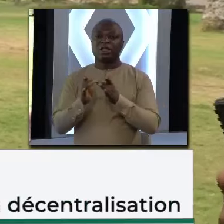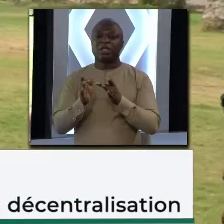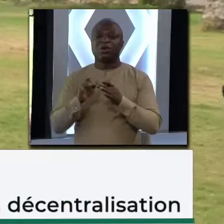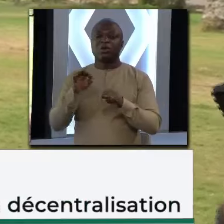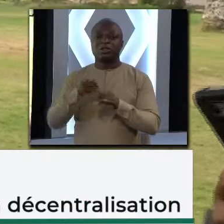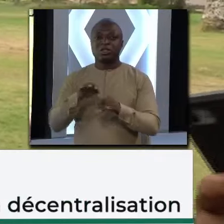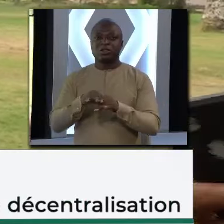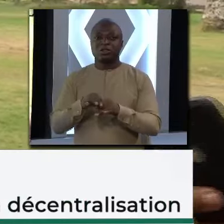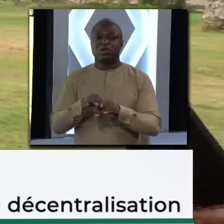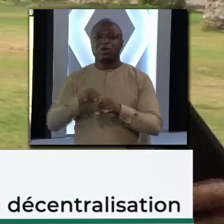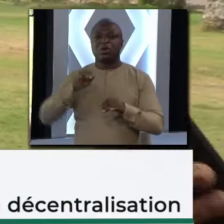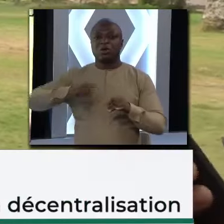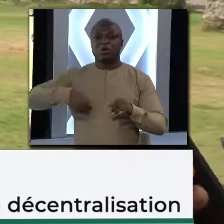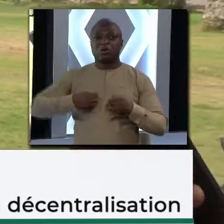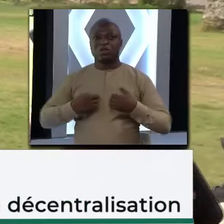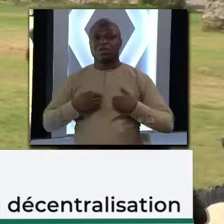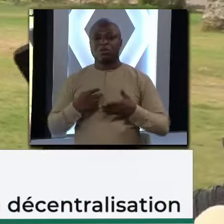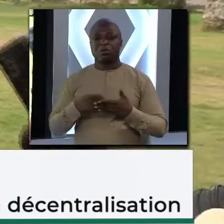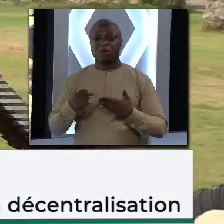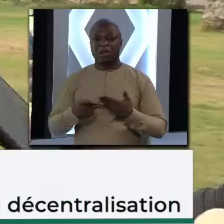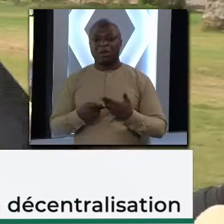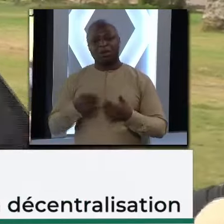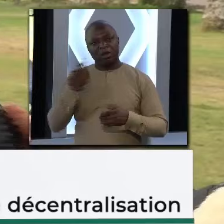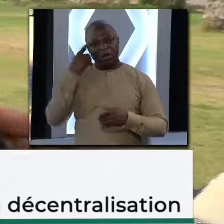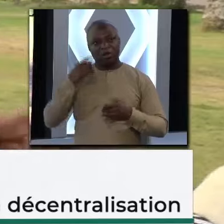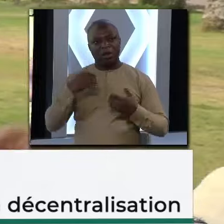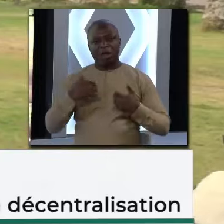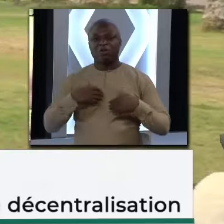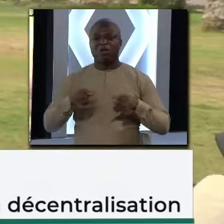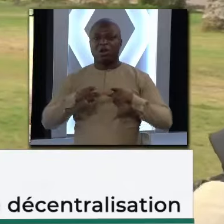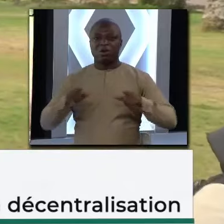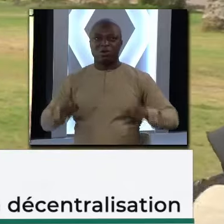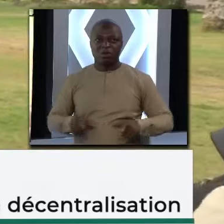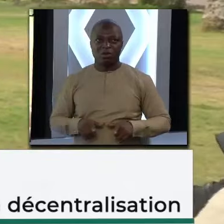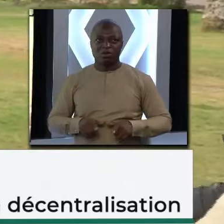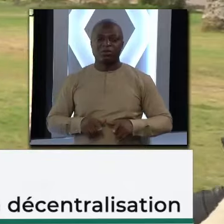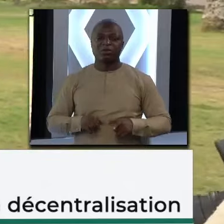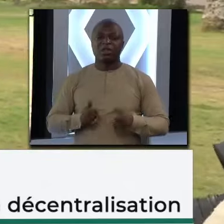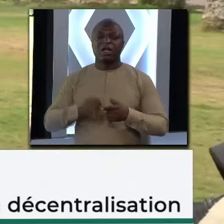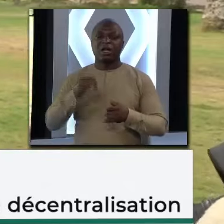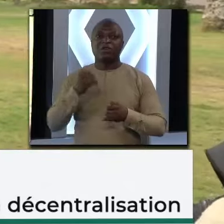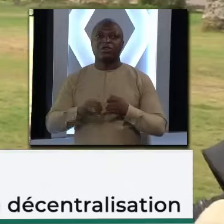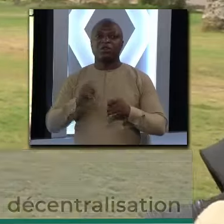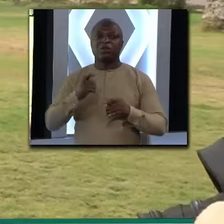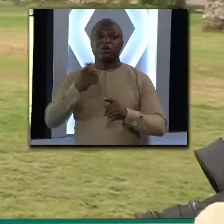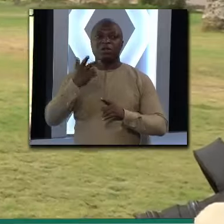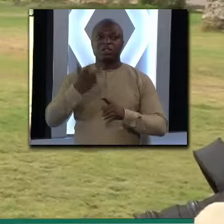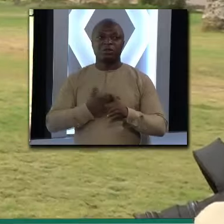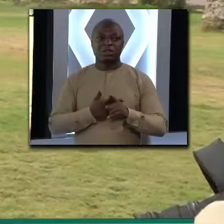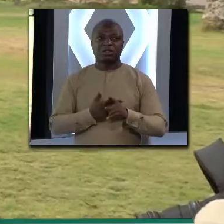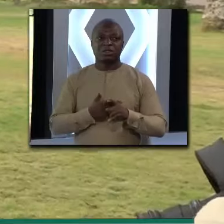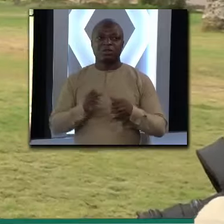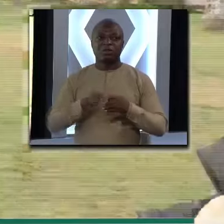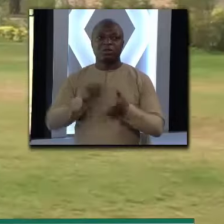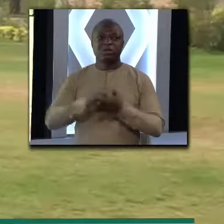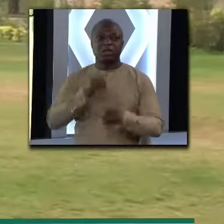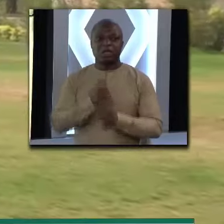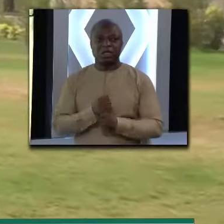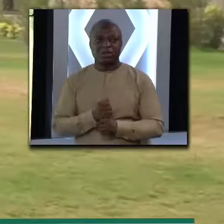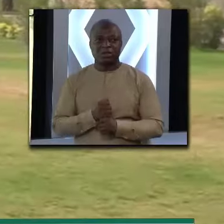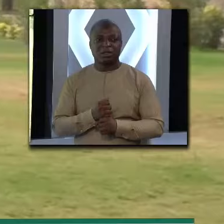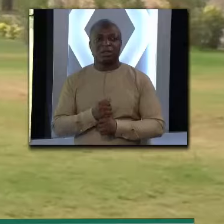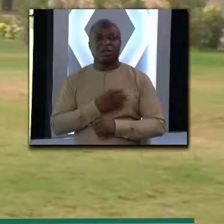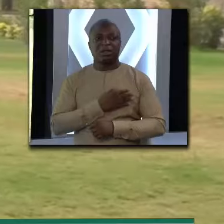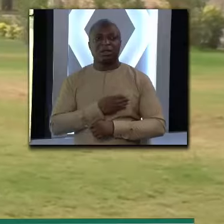que nous avons programmées pour avoir lieu et à la fin du premier trimestre de cette année.